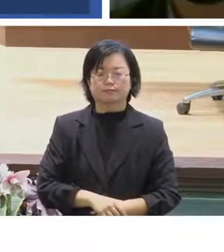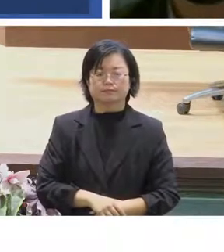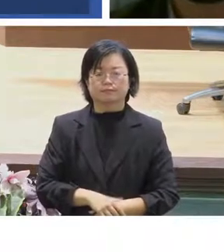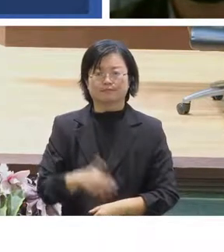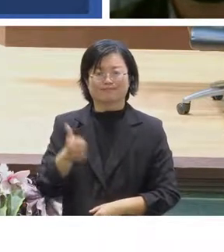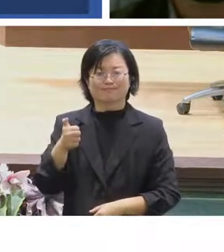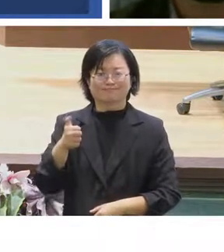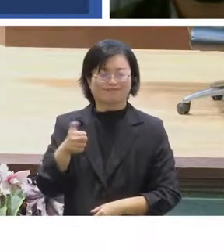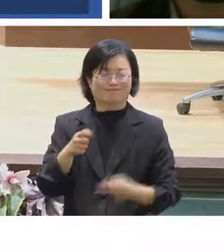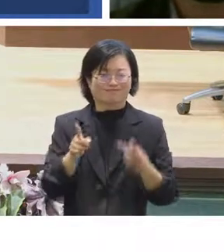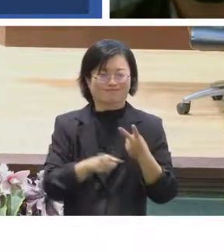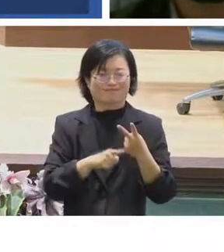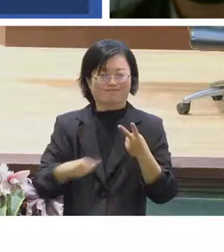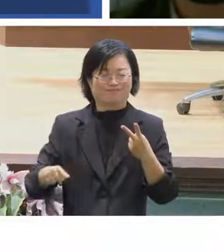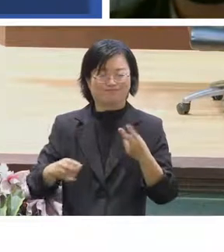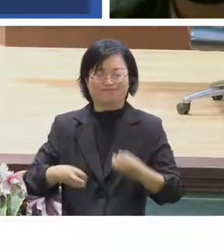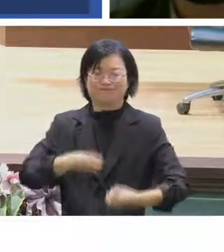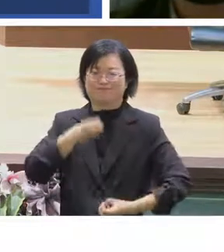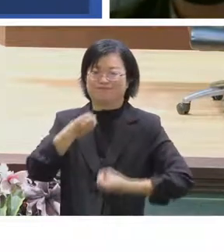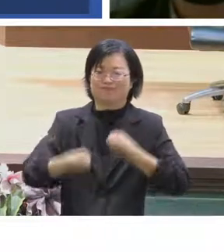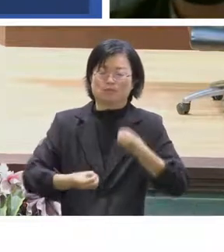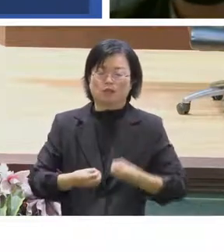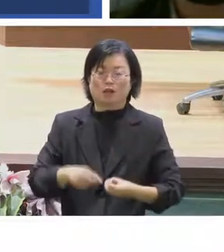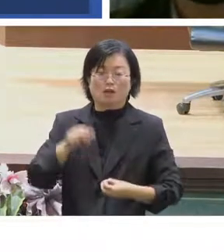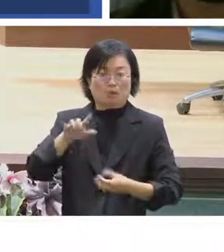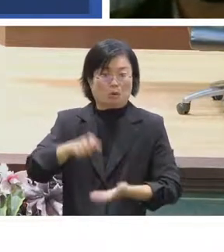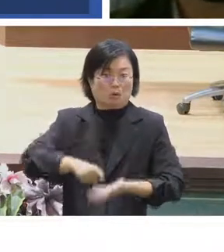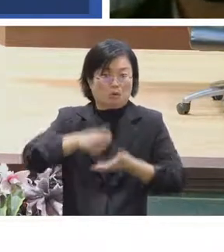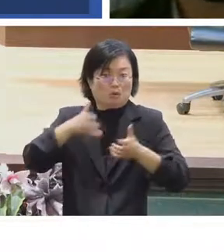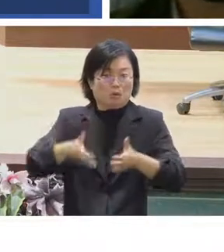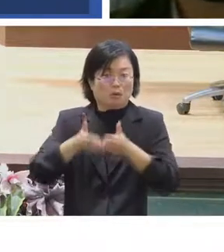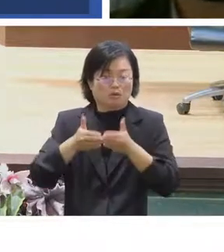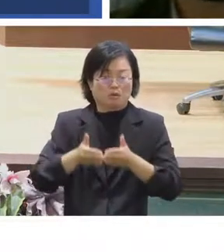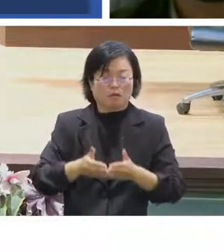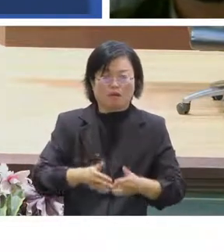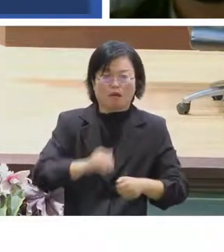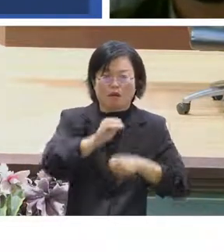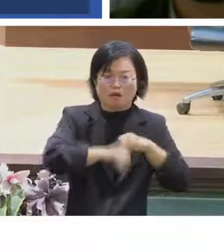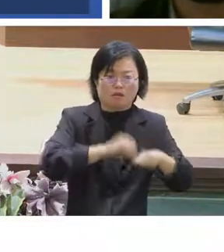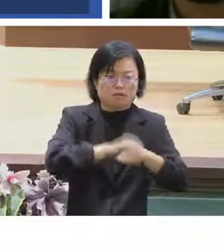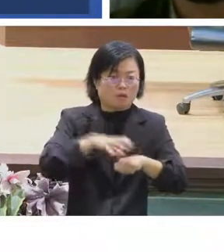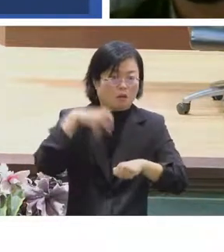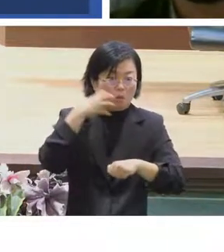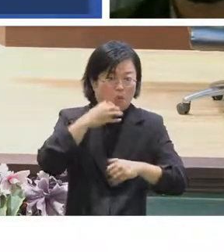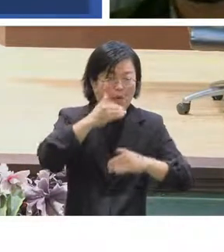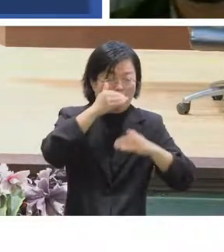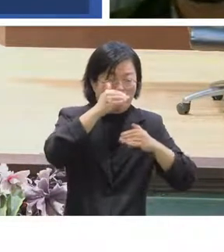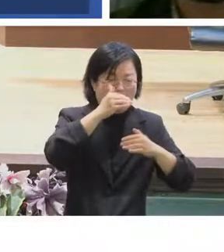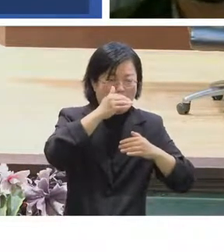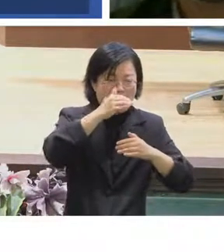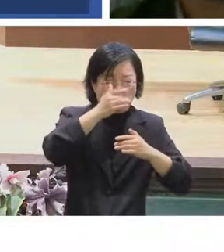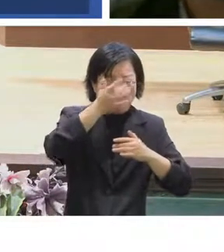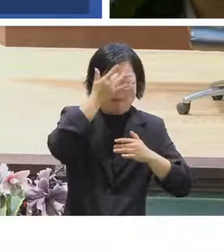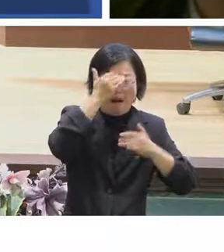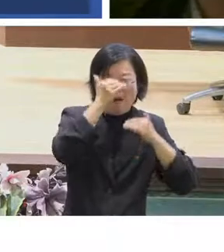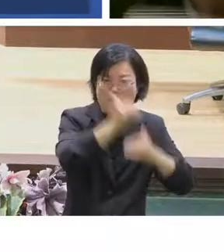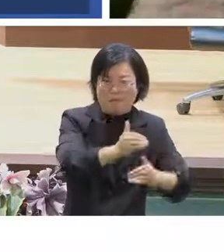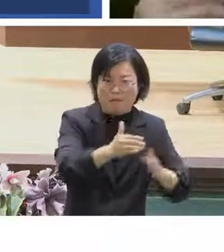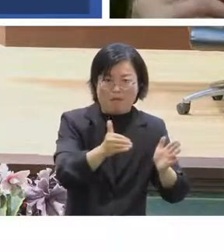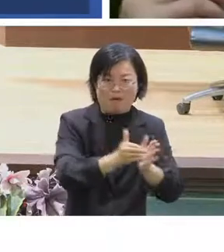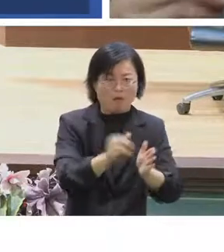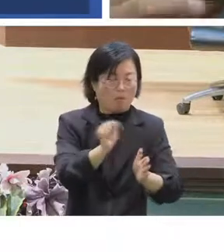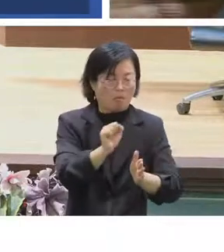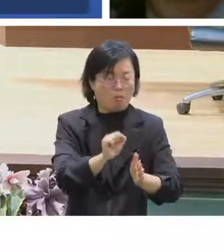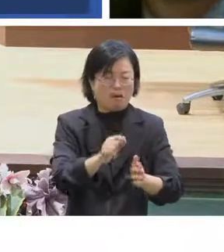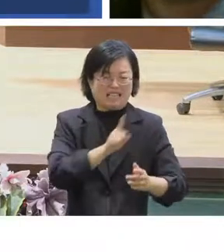两位分享。刚才讲到一个很重要的，不要先设定研究一定要有什么成果，我们不可以跳入 KPI 的那个框架思维。因